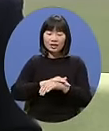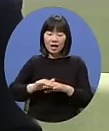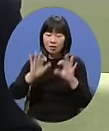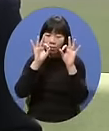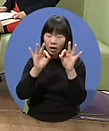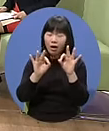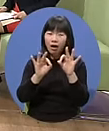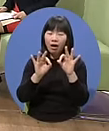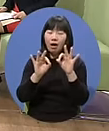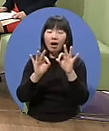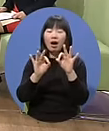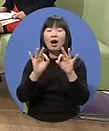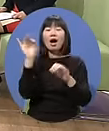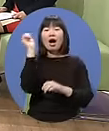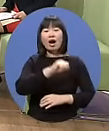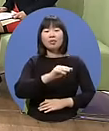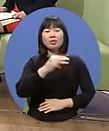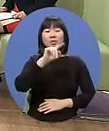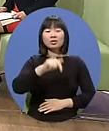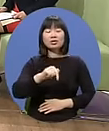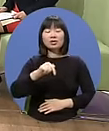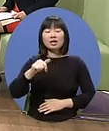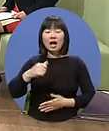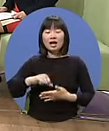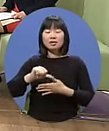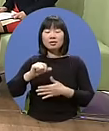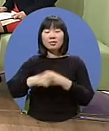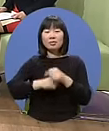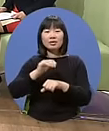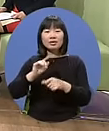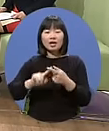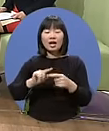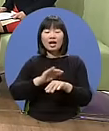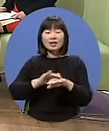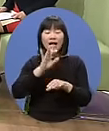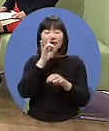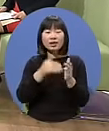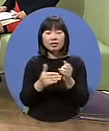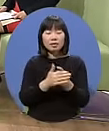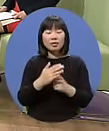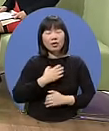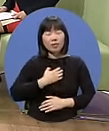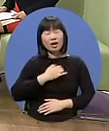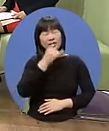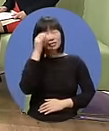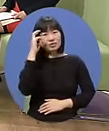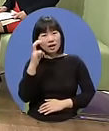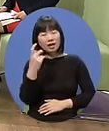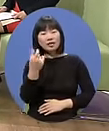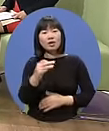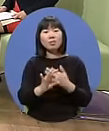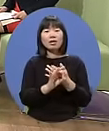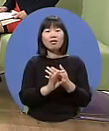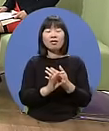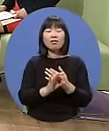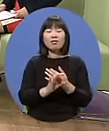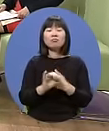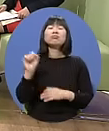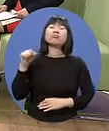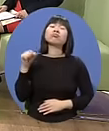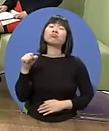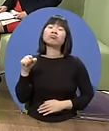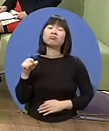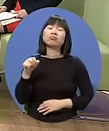뭐냐? 아이고 블럭이 그냥 네 맘대로 잘 안 돼가지고 좀 속상했구나. 네. 이거라는 거예요. 그렇게 하게 되면 아이가 응